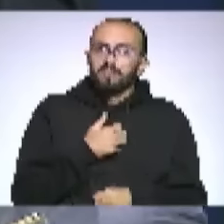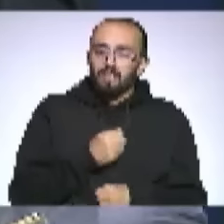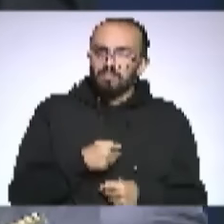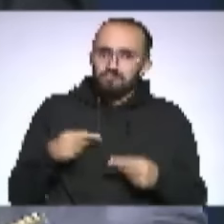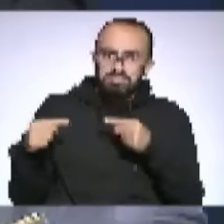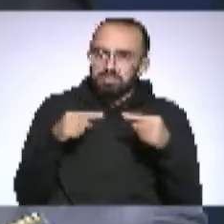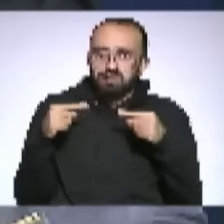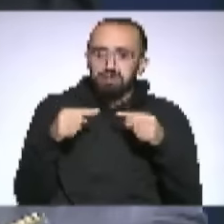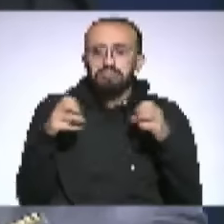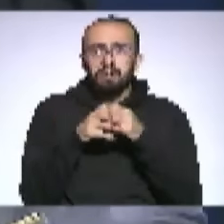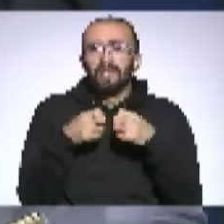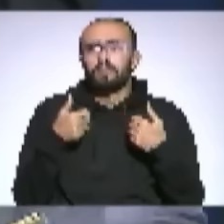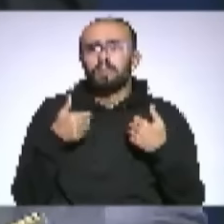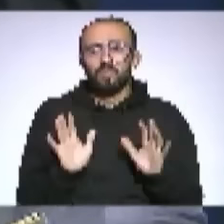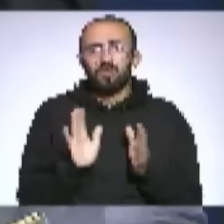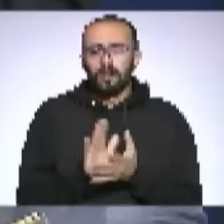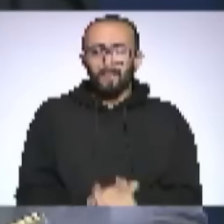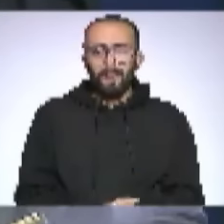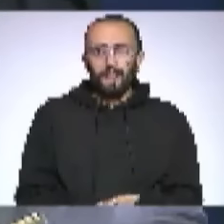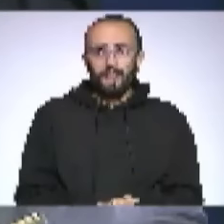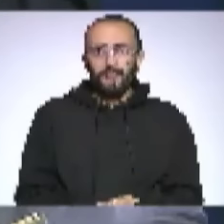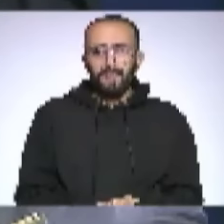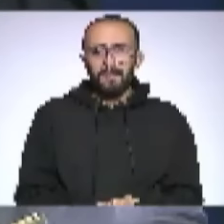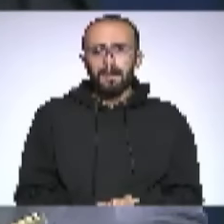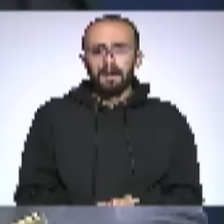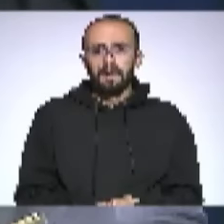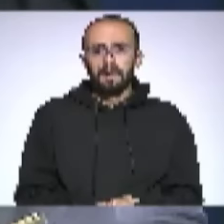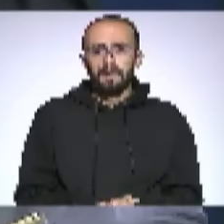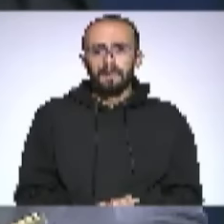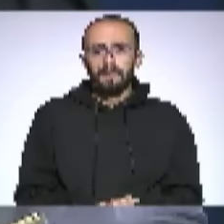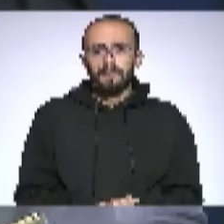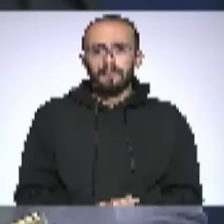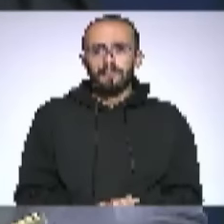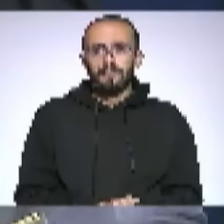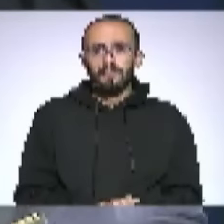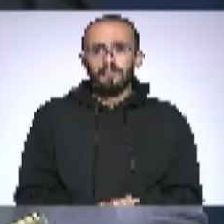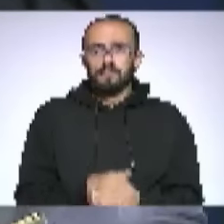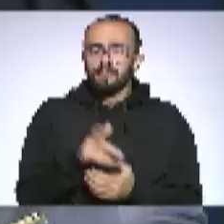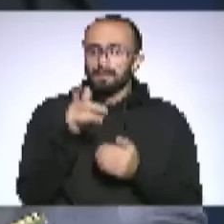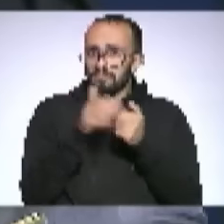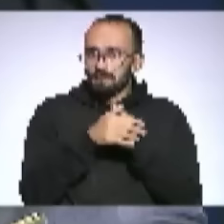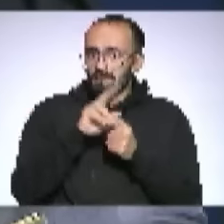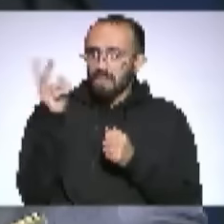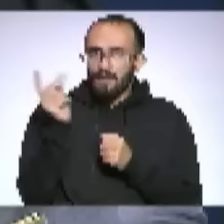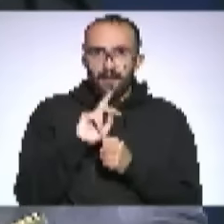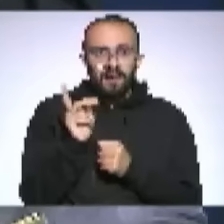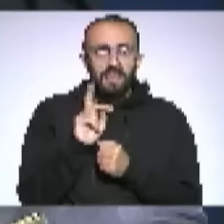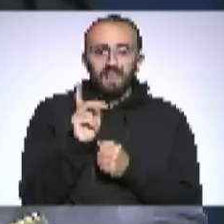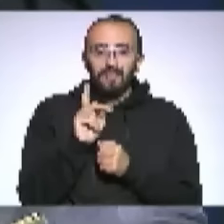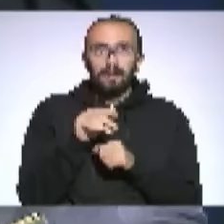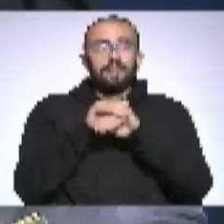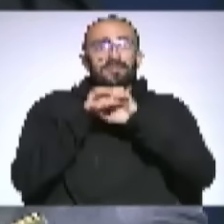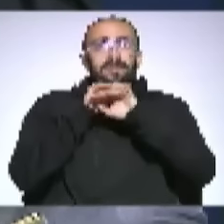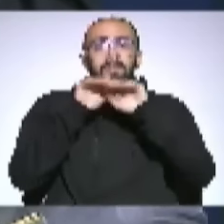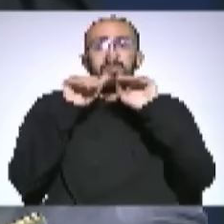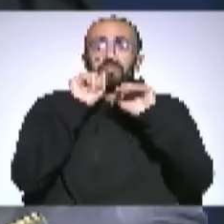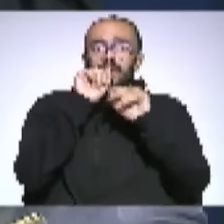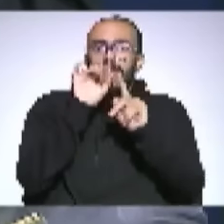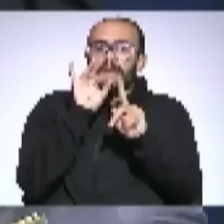مناوشات ما تخشش في صد حته ان انت تغلط بره لا انت الابديه تبقى هي الهدف